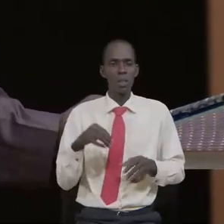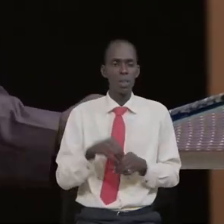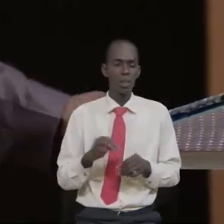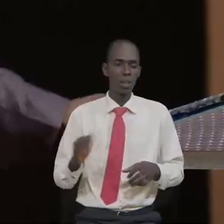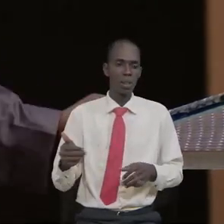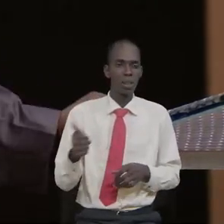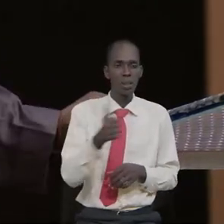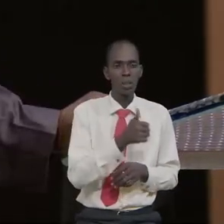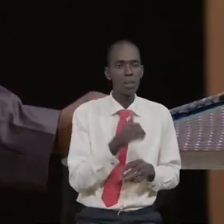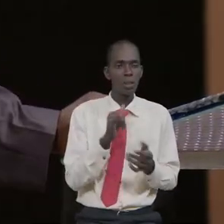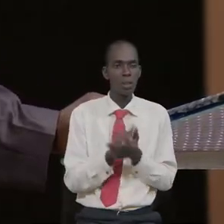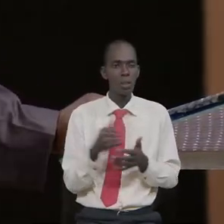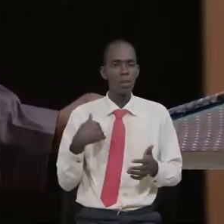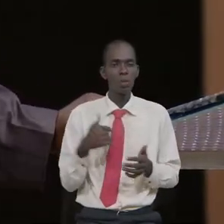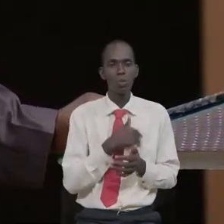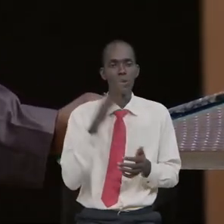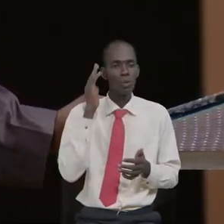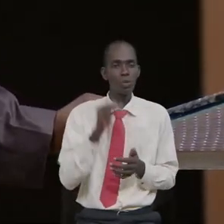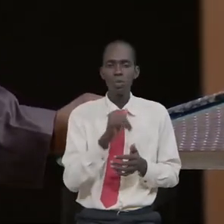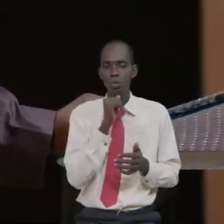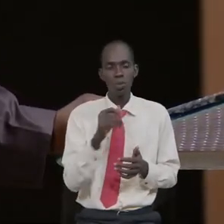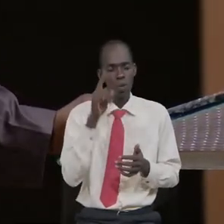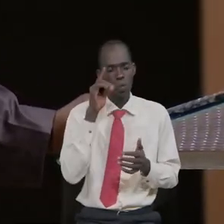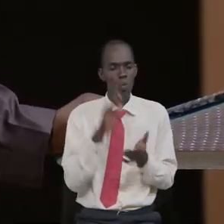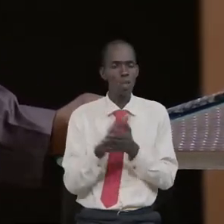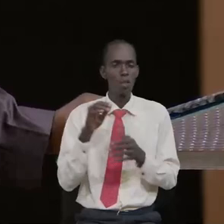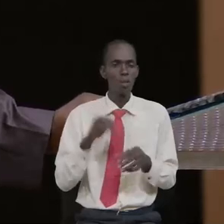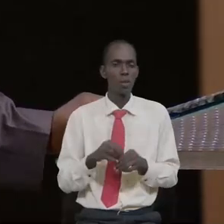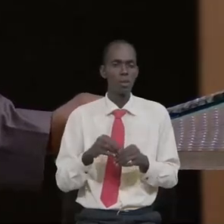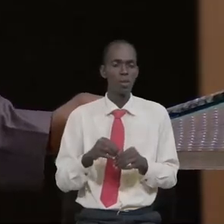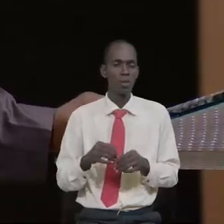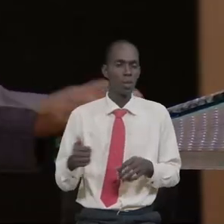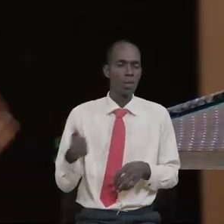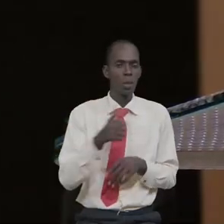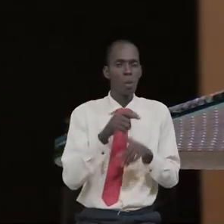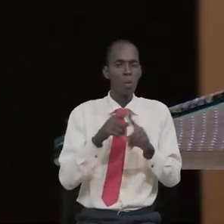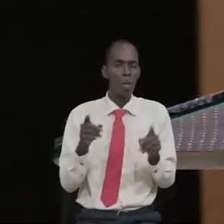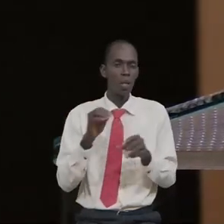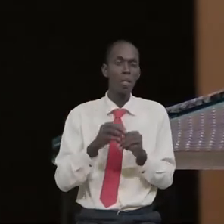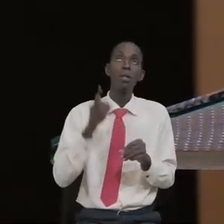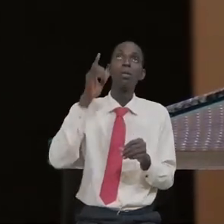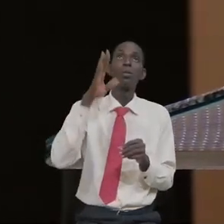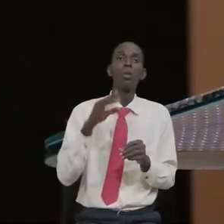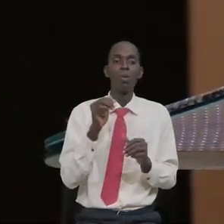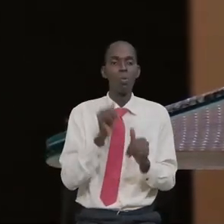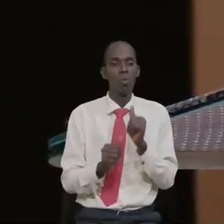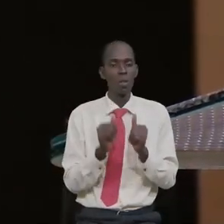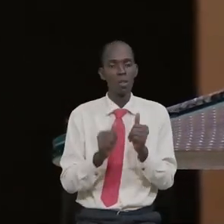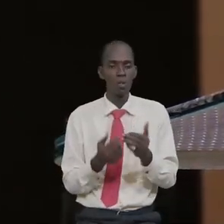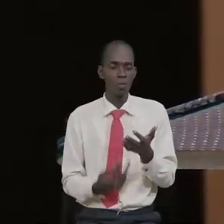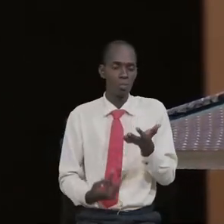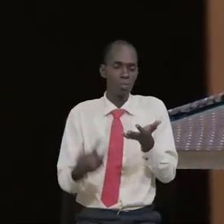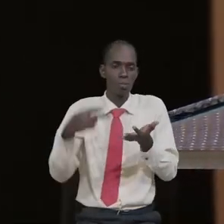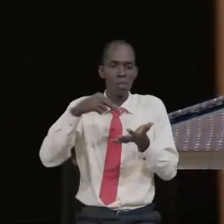certains notre arrêt de mort, afin de ne pas placer notre confiance en nous-mêmes, mais de la placer en Dieu qui ressuscitait